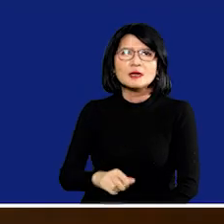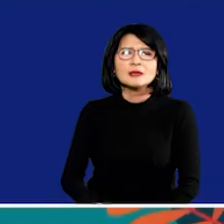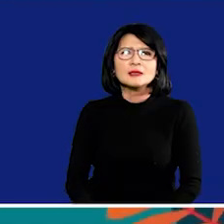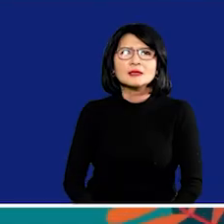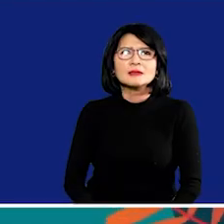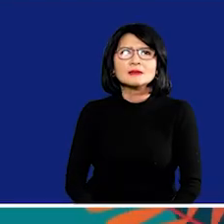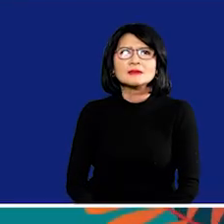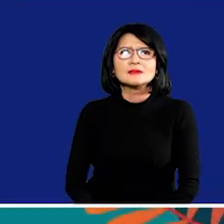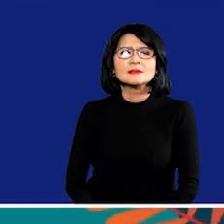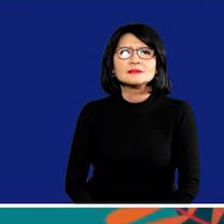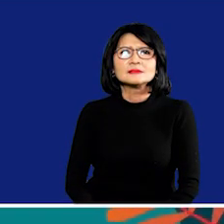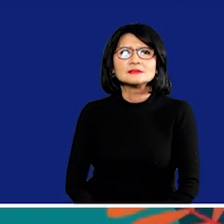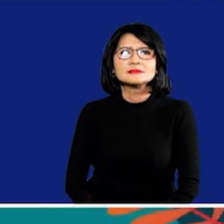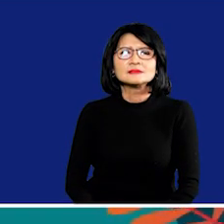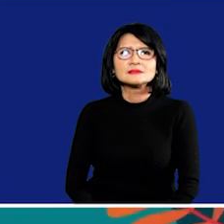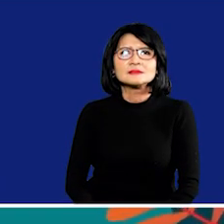perubahan.